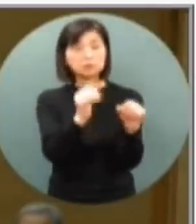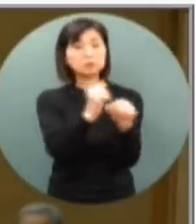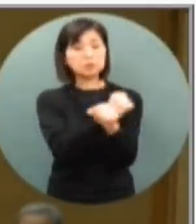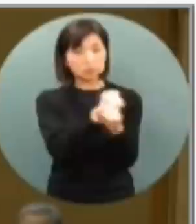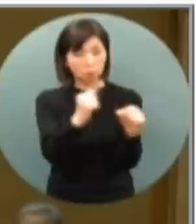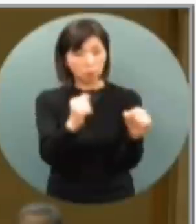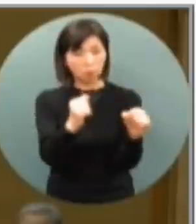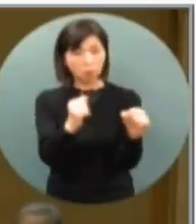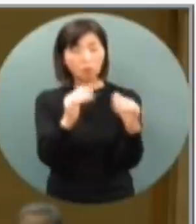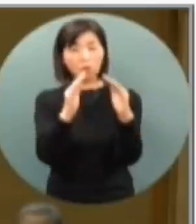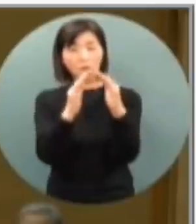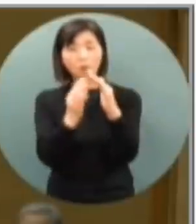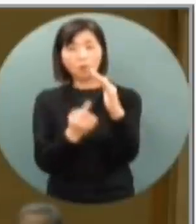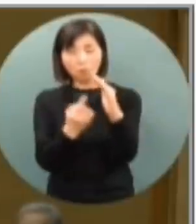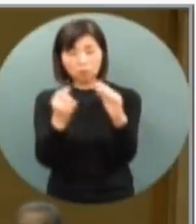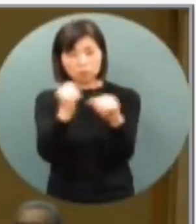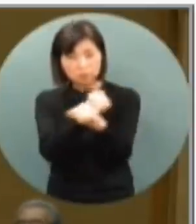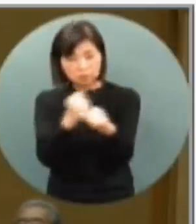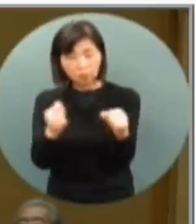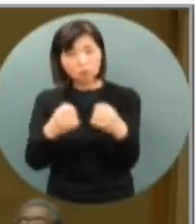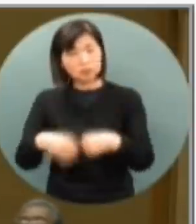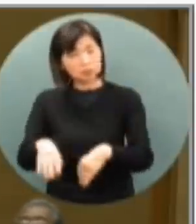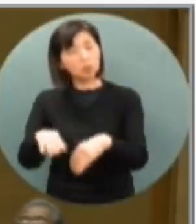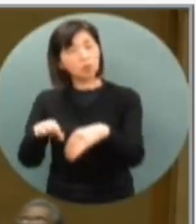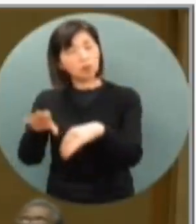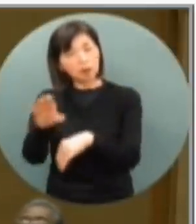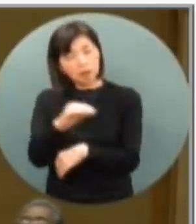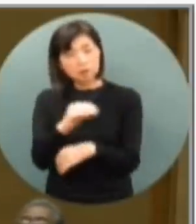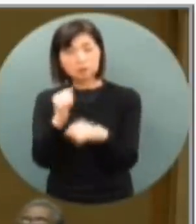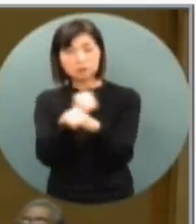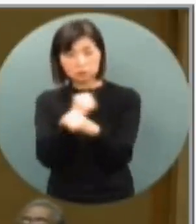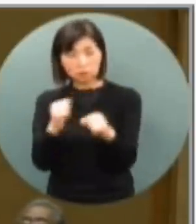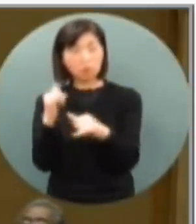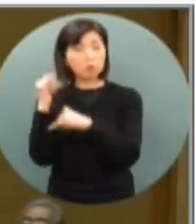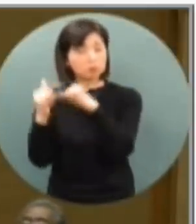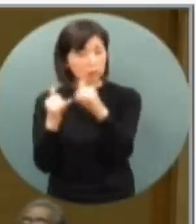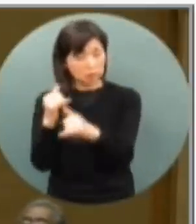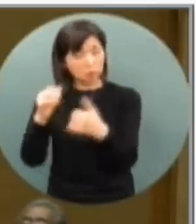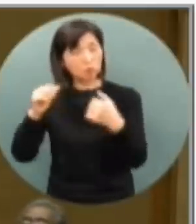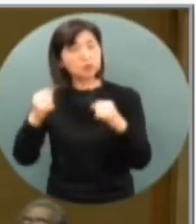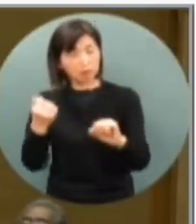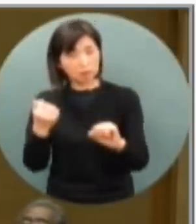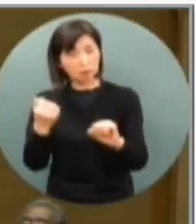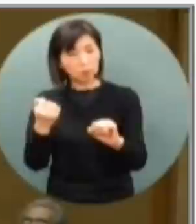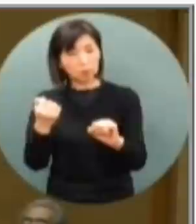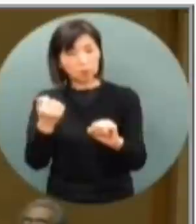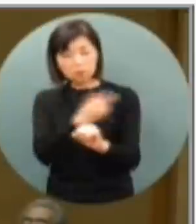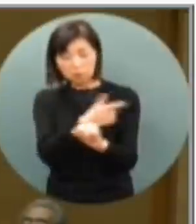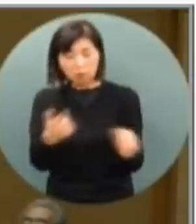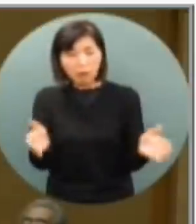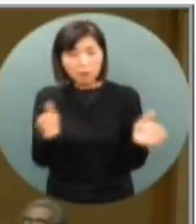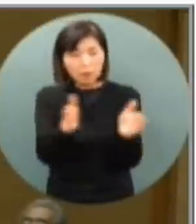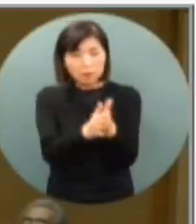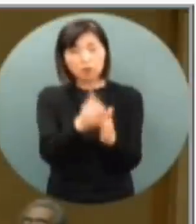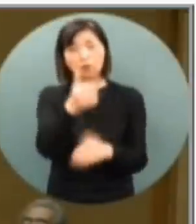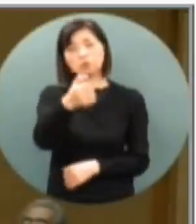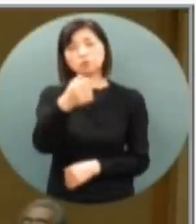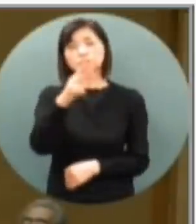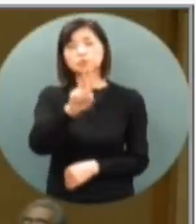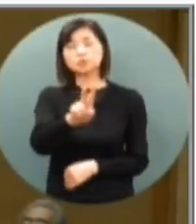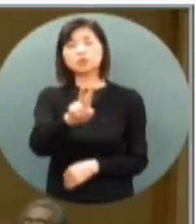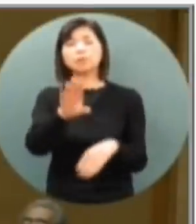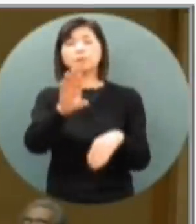訪問事業、里帰り事業、伝統芸能派遣事業、合わせて52万円になっています。